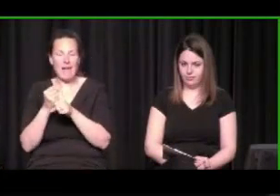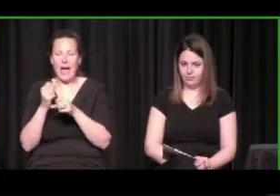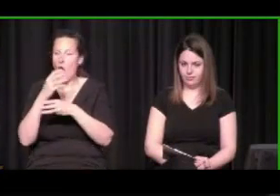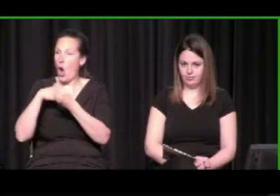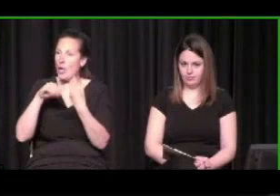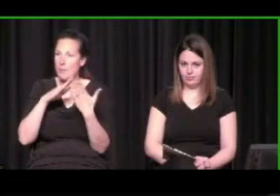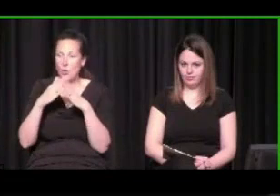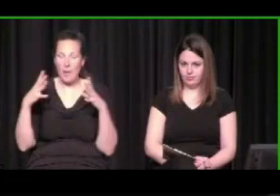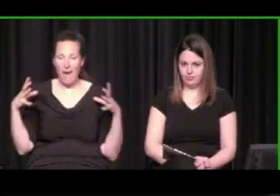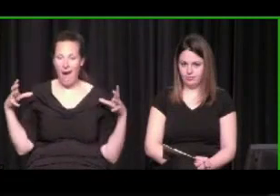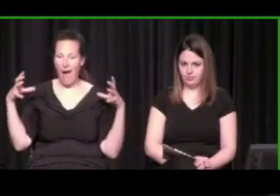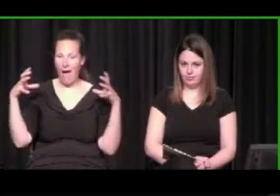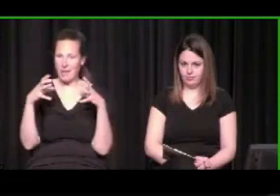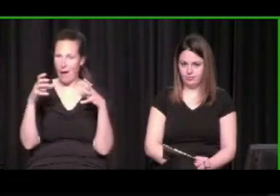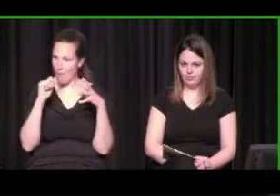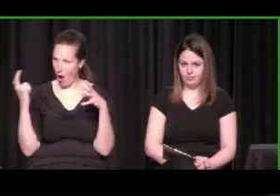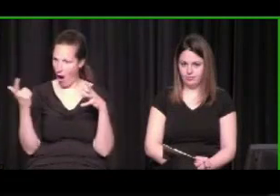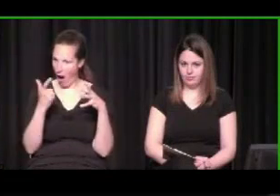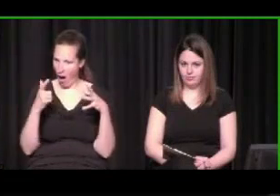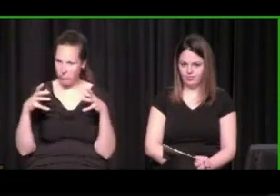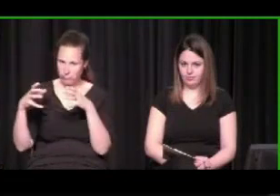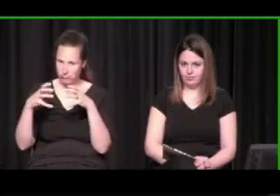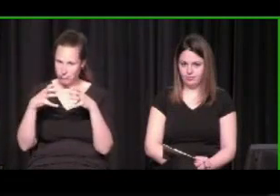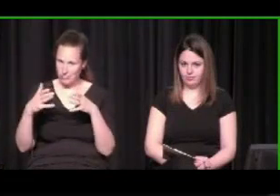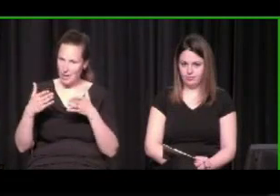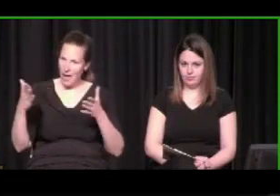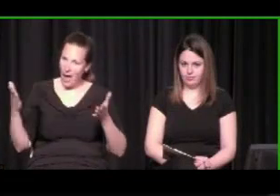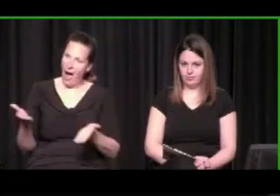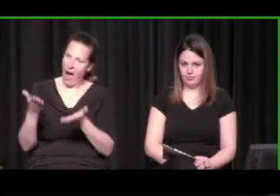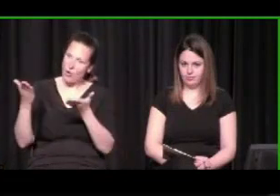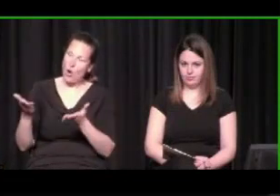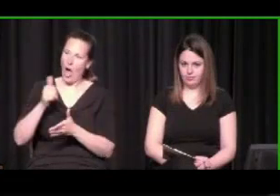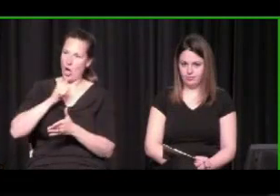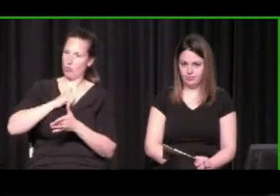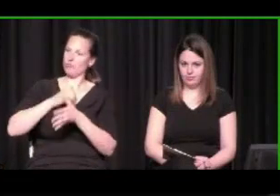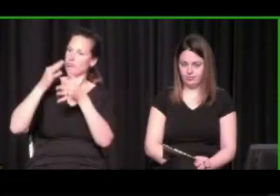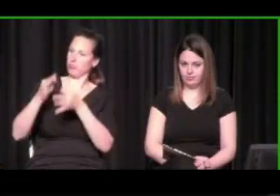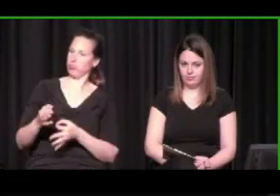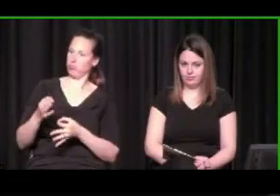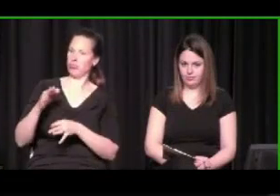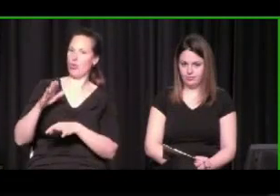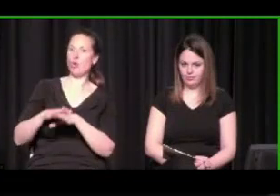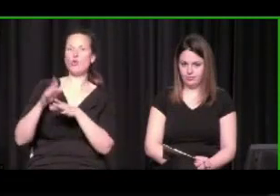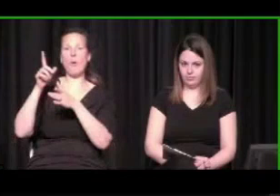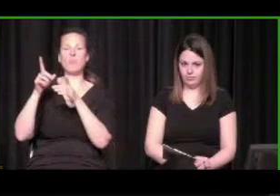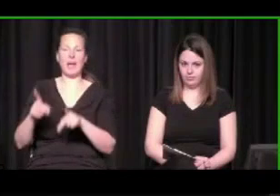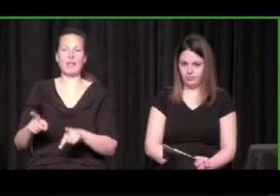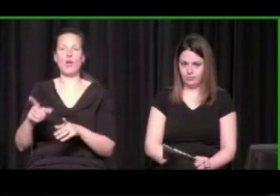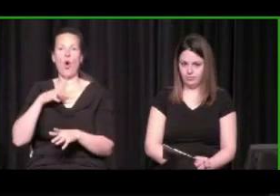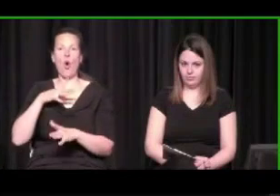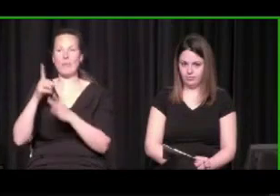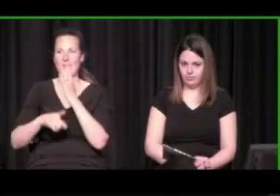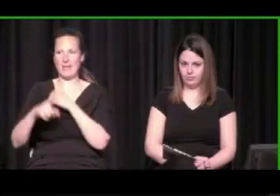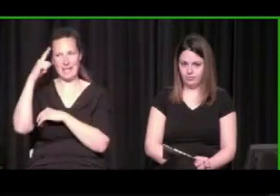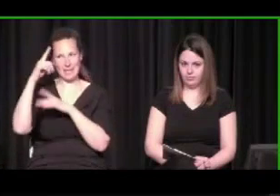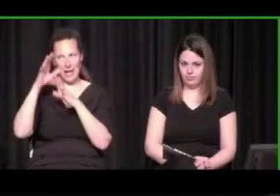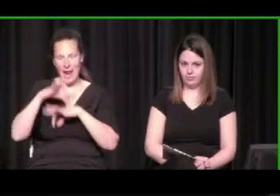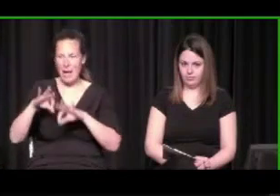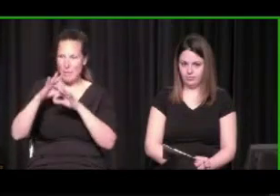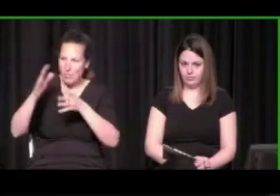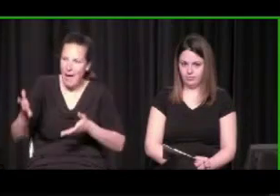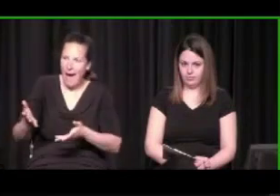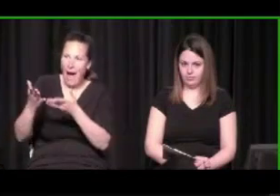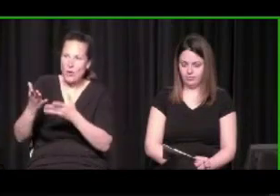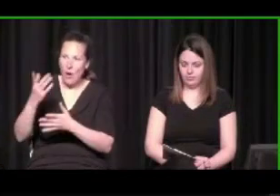les organismes communautaires également, quand tout le monde met de l'avant cette nécessité-là de travailler au développement de l'autodétermination, il y a des changements concrets, mais des